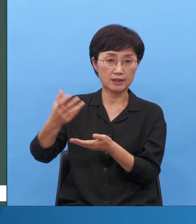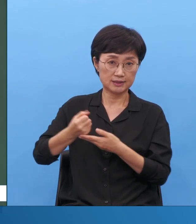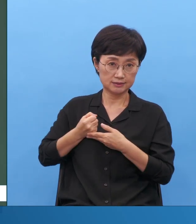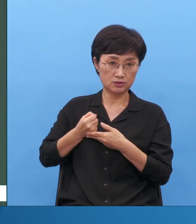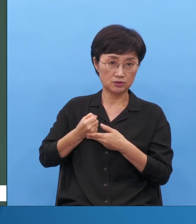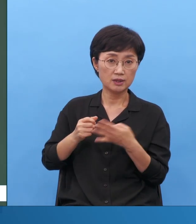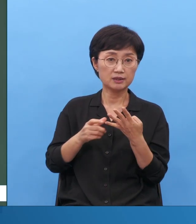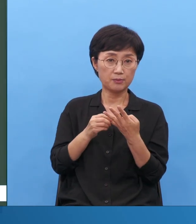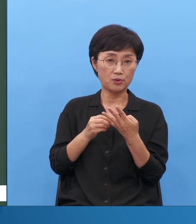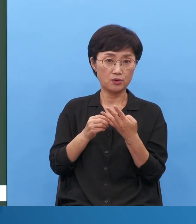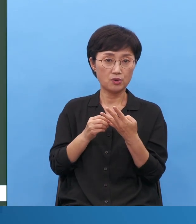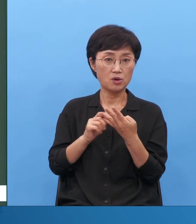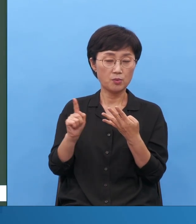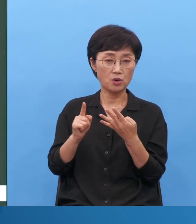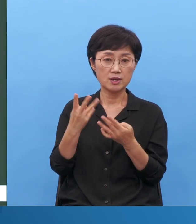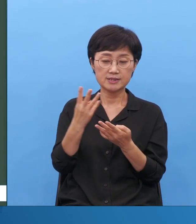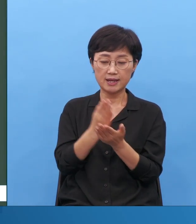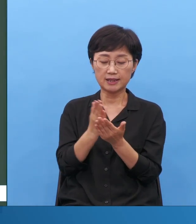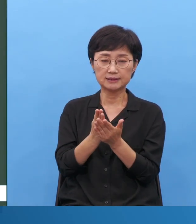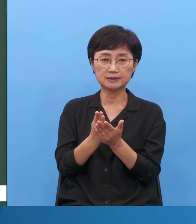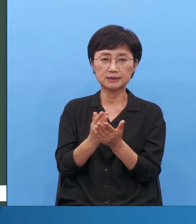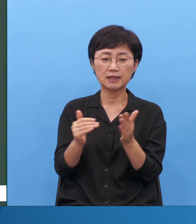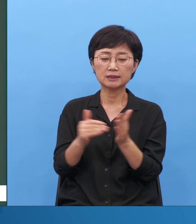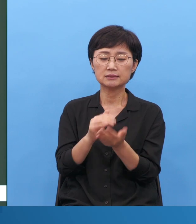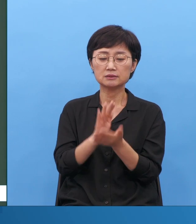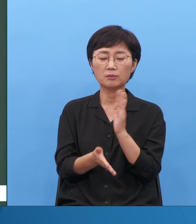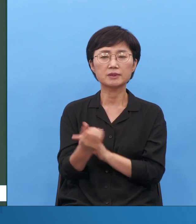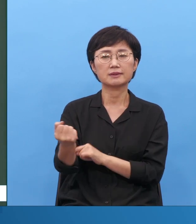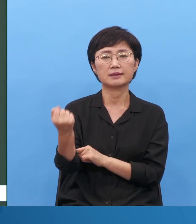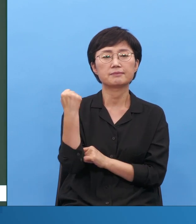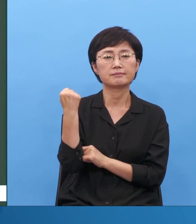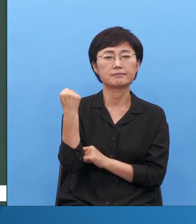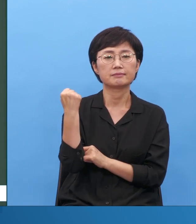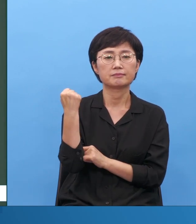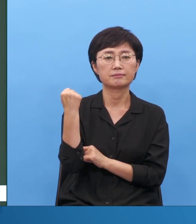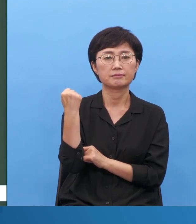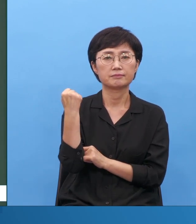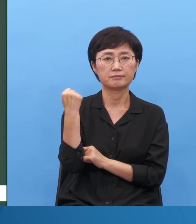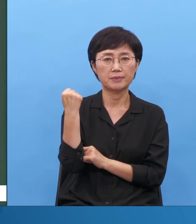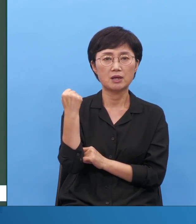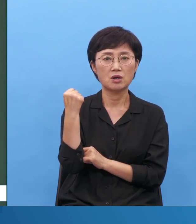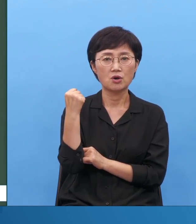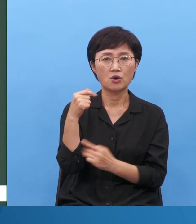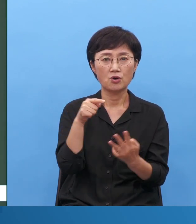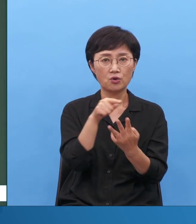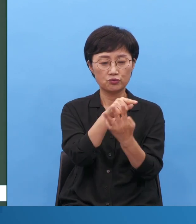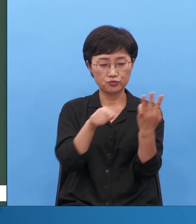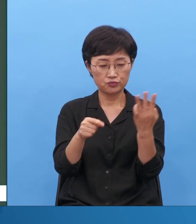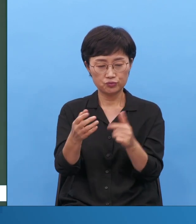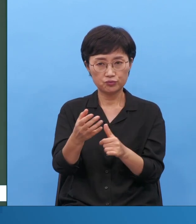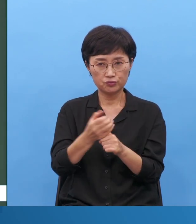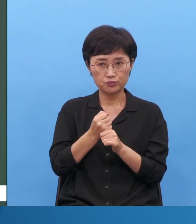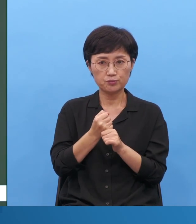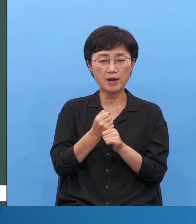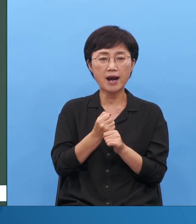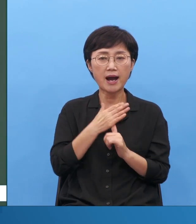네 번째 것은 세 가지 무한한 힘, 이걸 알고 있는 자가 전도 제자가 될 수